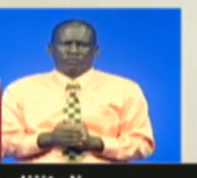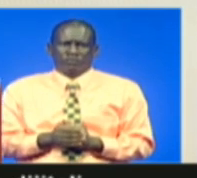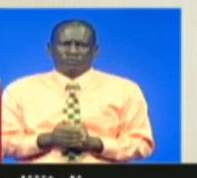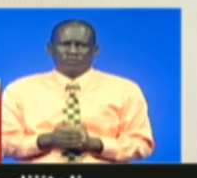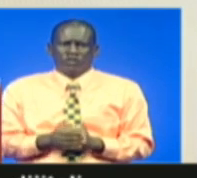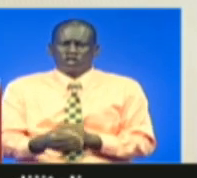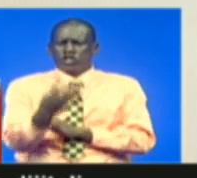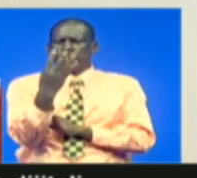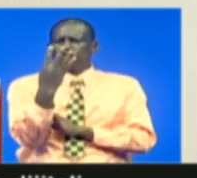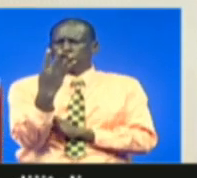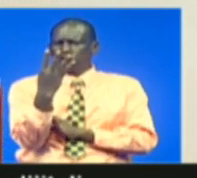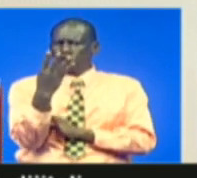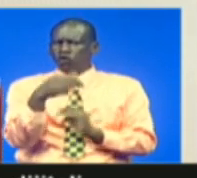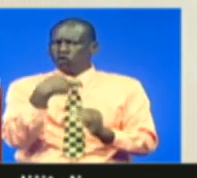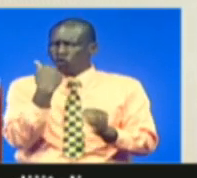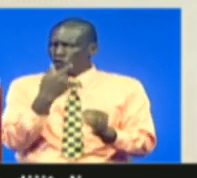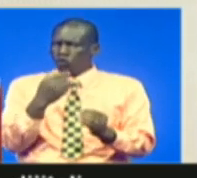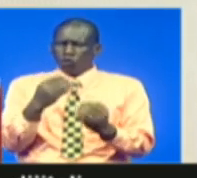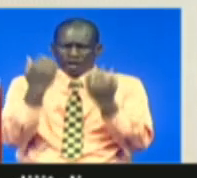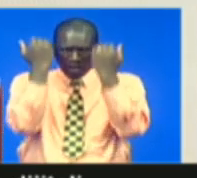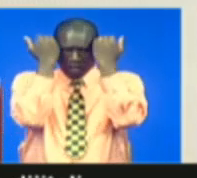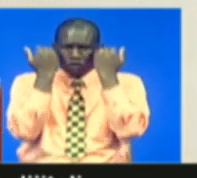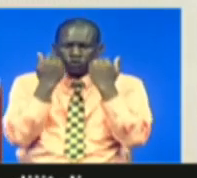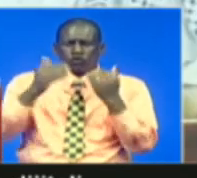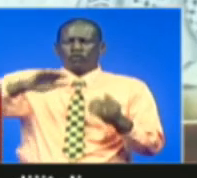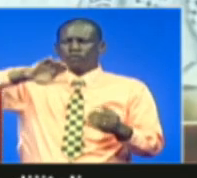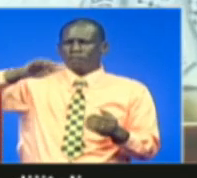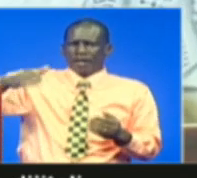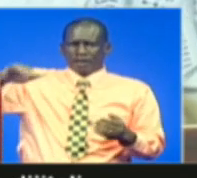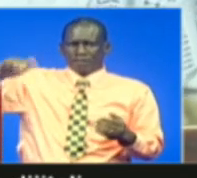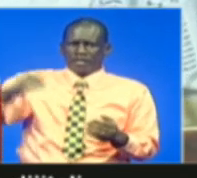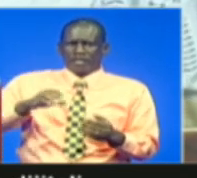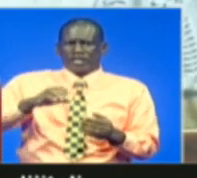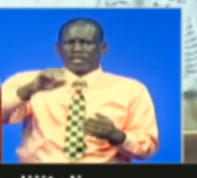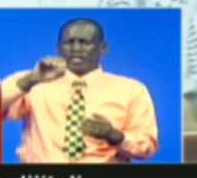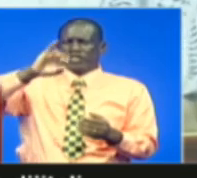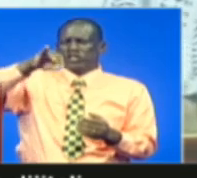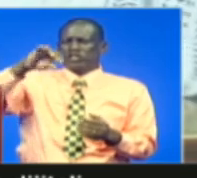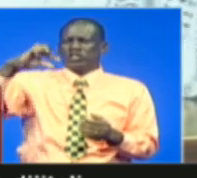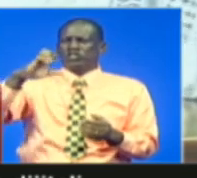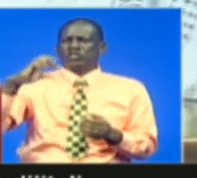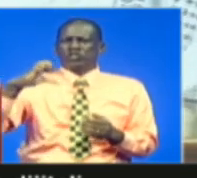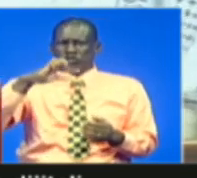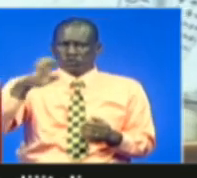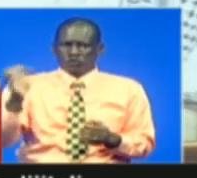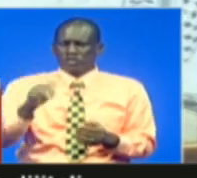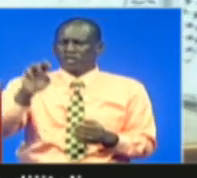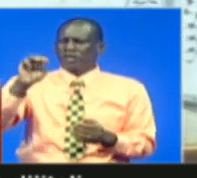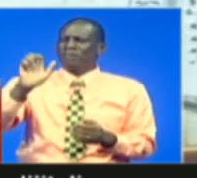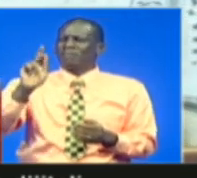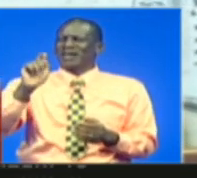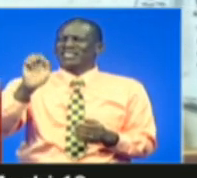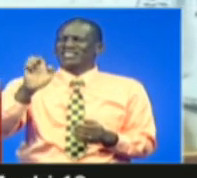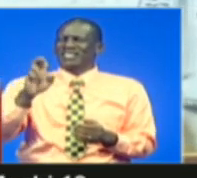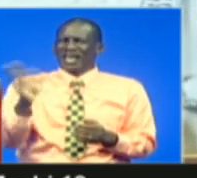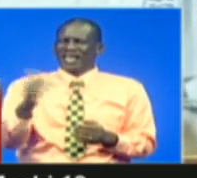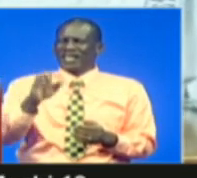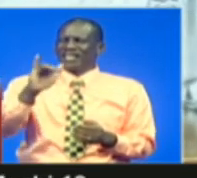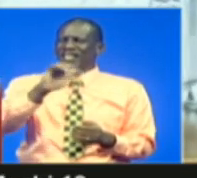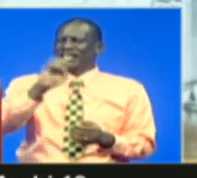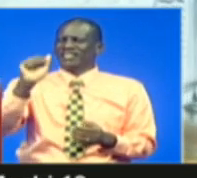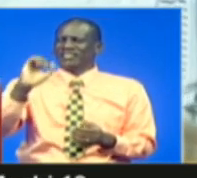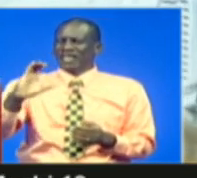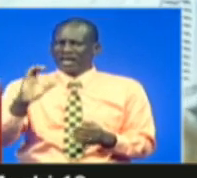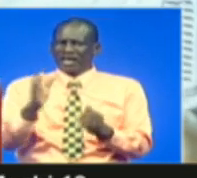Wane hawa ambao walifikishwa katika mahakama ya Milimani ni George Ndugu, Maktar Ibrahim, Isaac Hussein